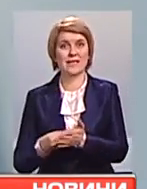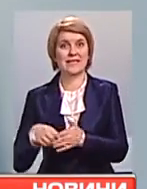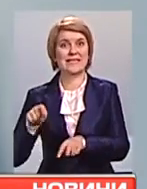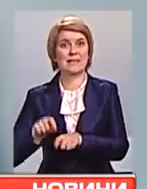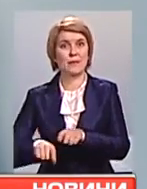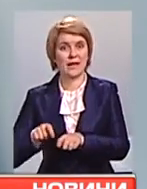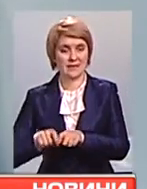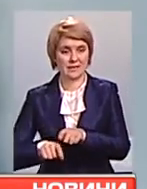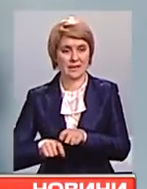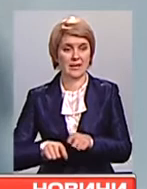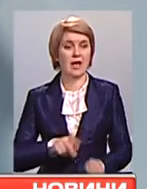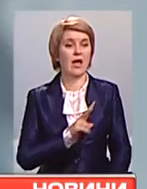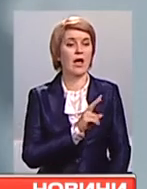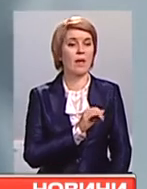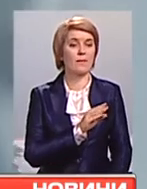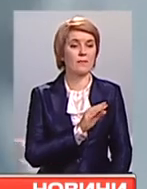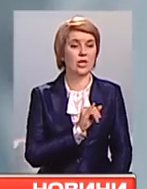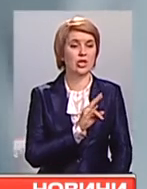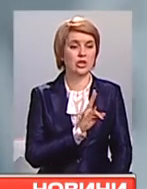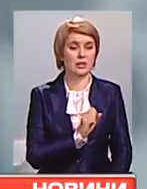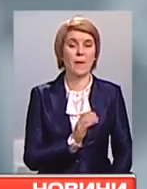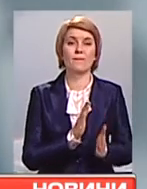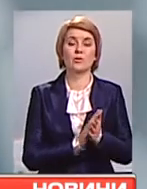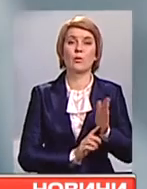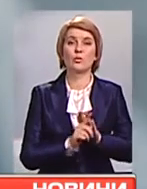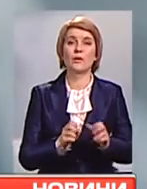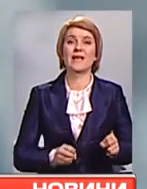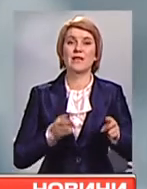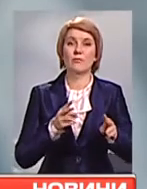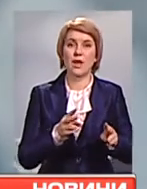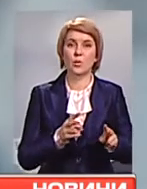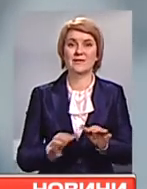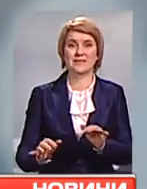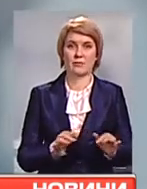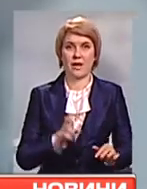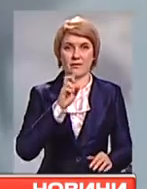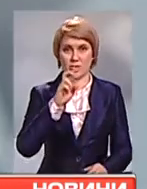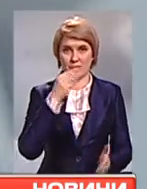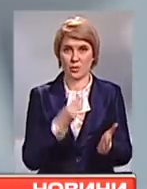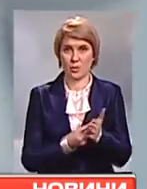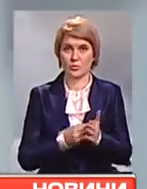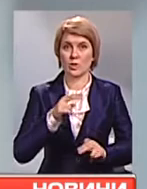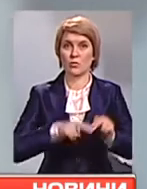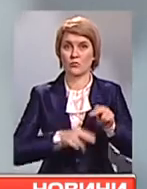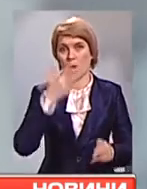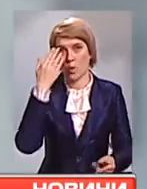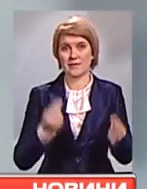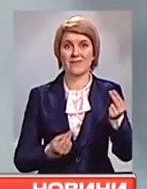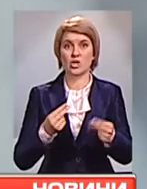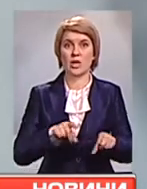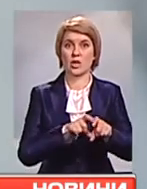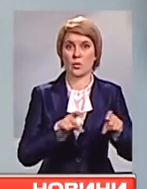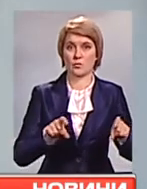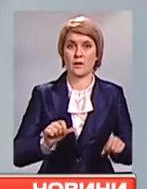Кривопішина Кабмін просить порушити кримінальну справу. За словами Арсенія Яценюка, чиновник державним коштом спорудив розважальний комплекс. Прем'єр